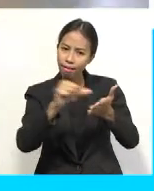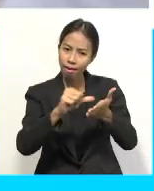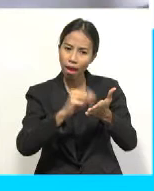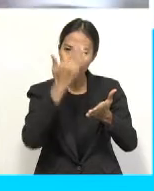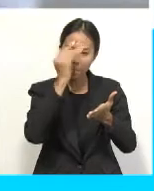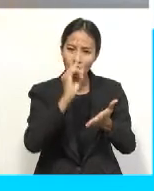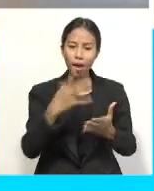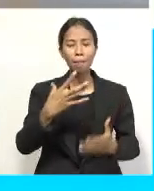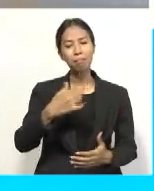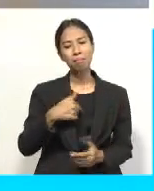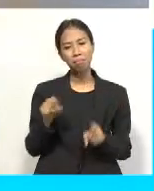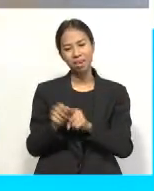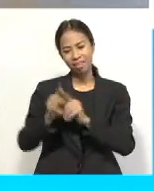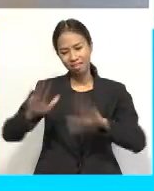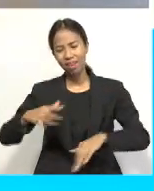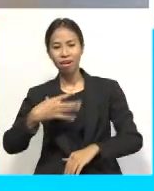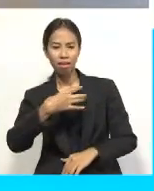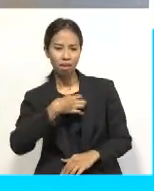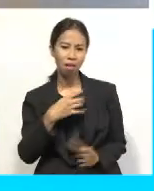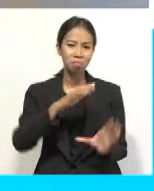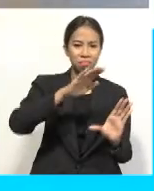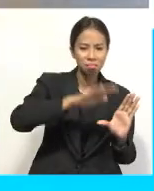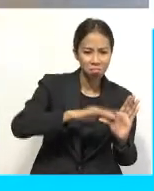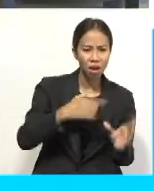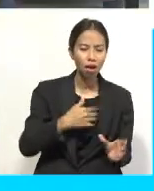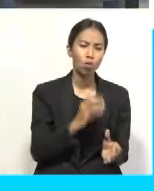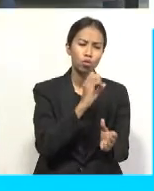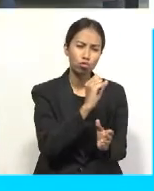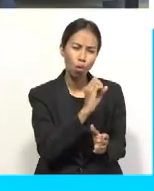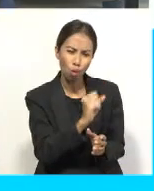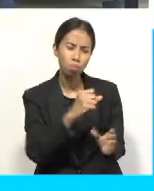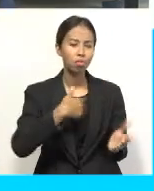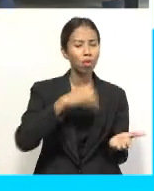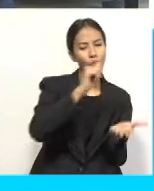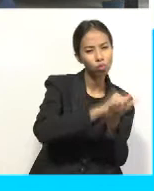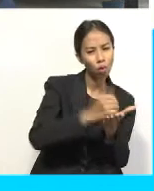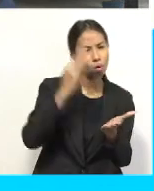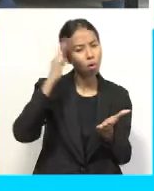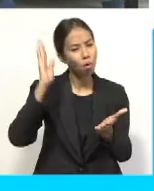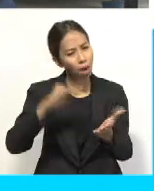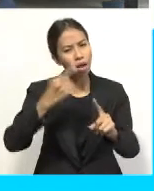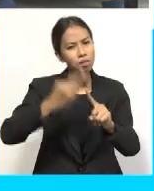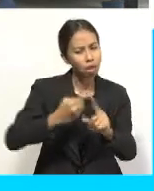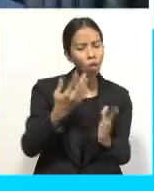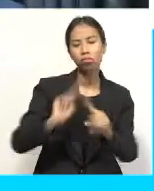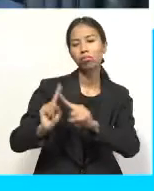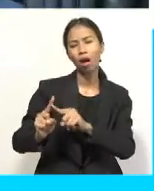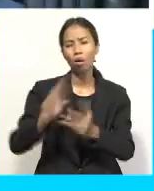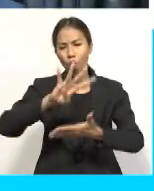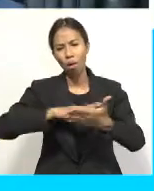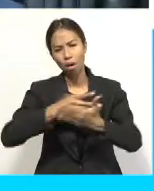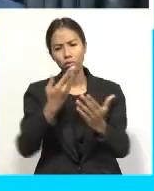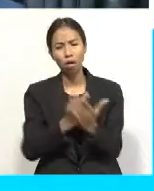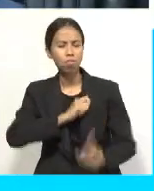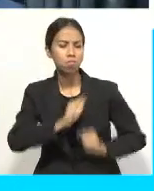ทรัพยากรในการเสียทรัพย์ในการสอบต้องวิ่งรอบสอบต้องจองที่พักต้องเดินทางต้องวางแผนอะไรต่างๆนานาเนี่ย